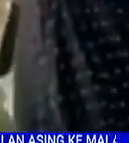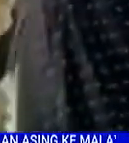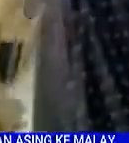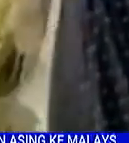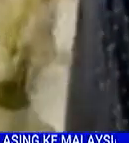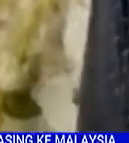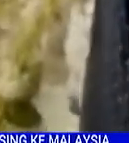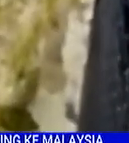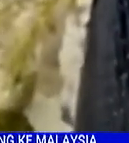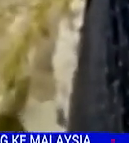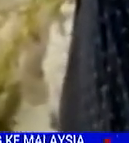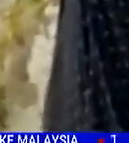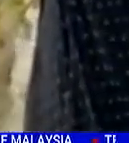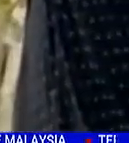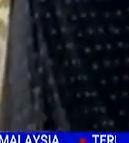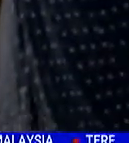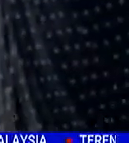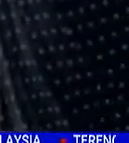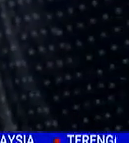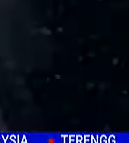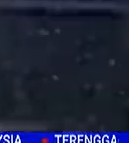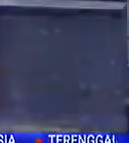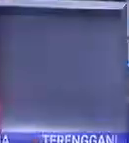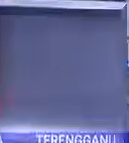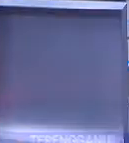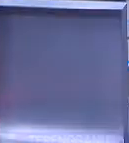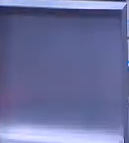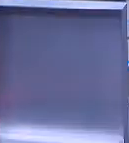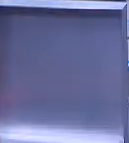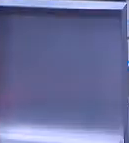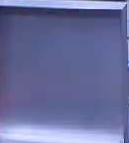Baik, saudara, berita